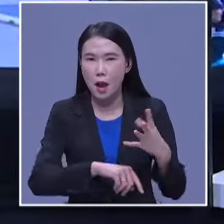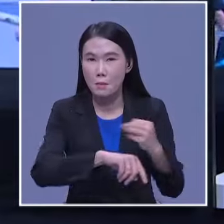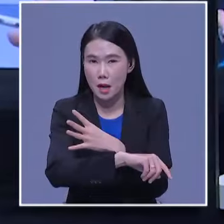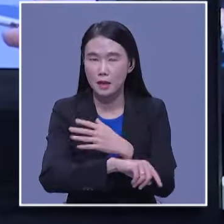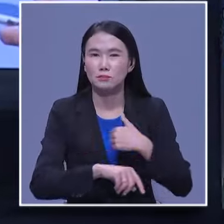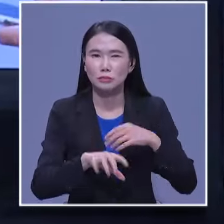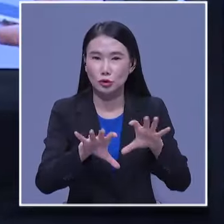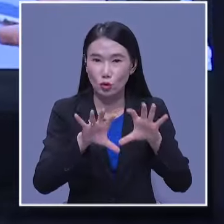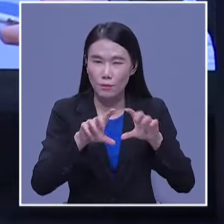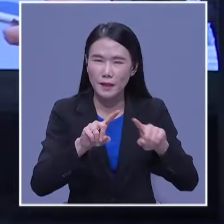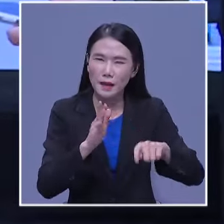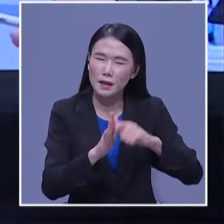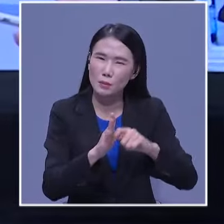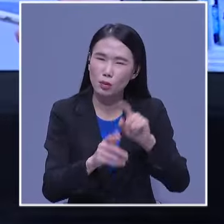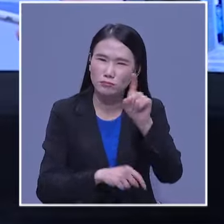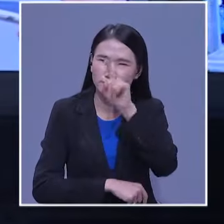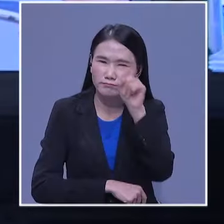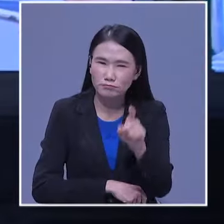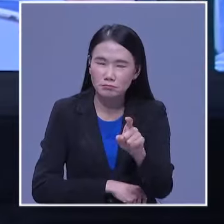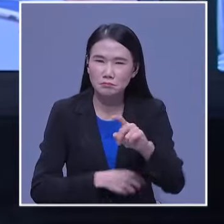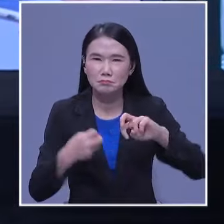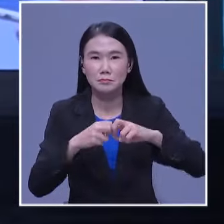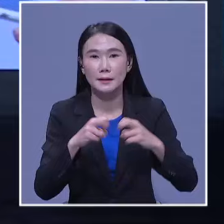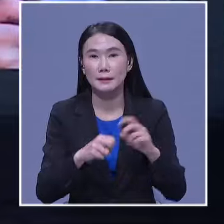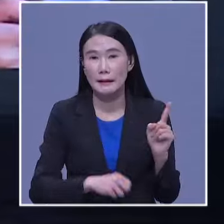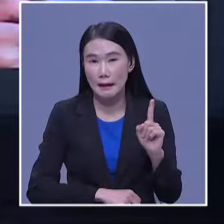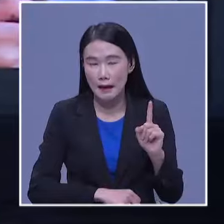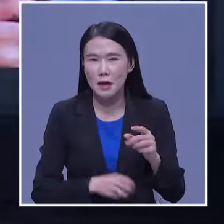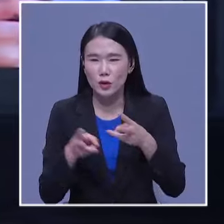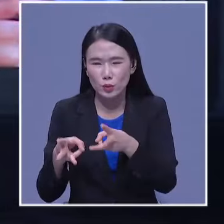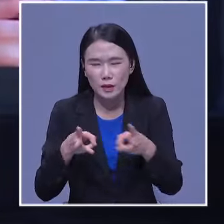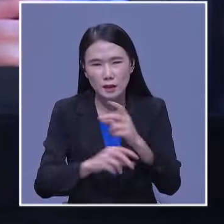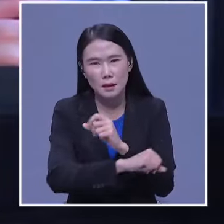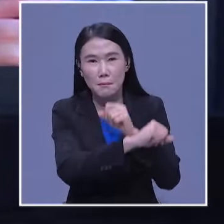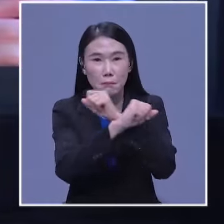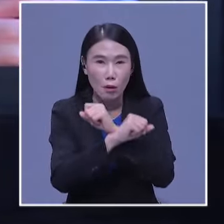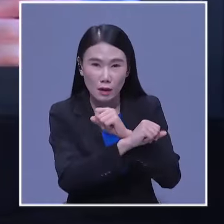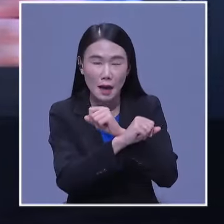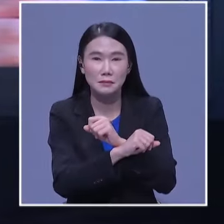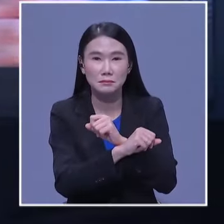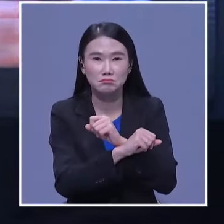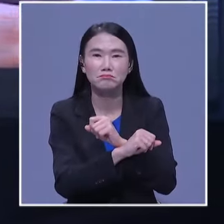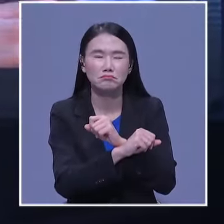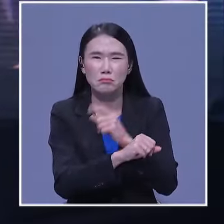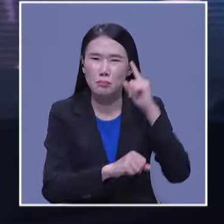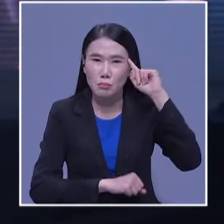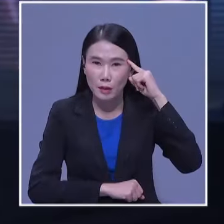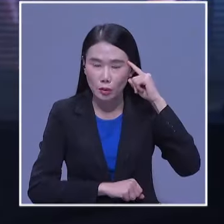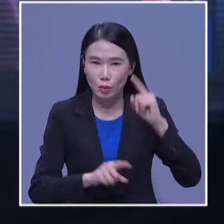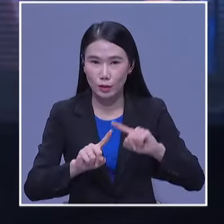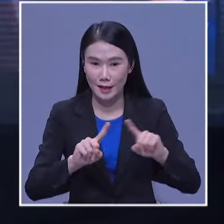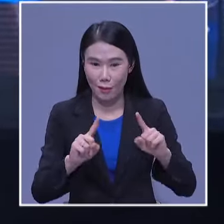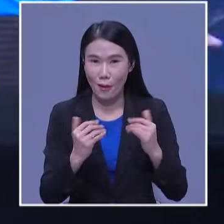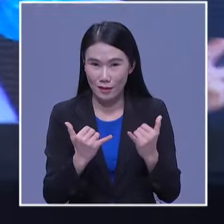เราก็ยังไม่ทราบสาเหตุที่แน่ชัดว่าเกิดจากอะไรกันแน่รวมไปถึงวิธีการป้องกันที่ดีที่สุดก็เช่นเดียวกันแ